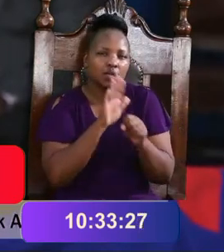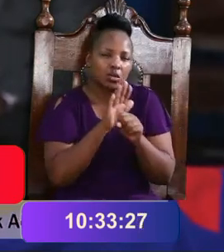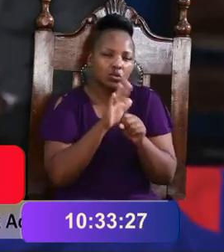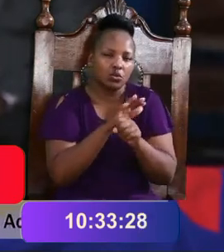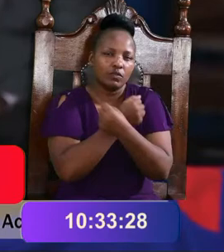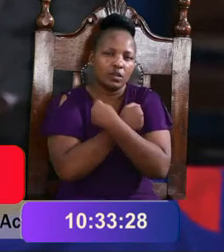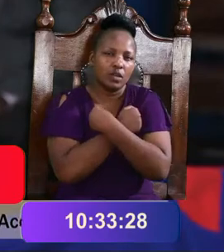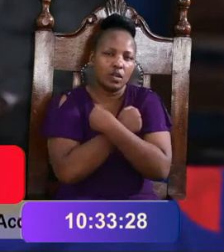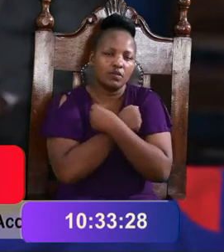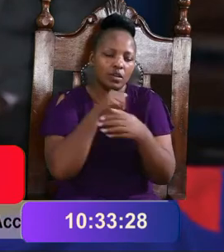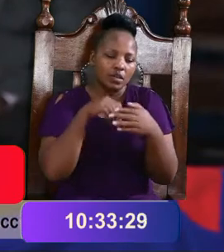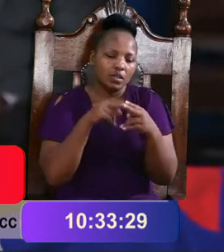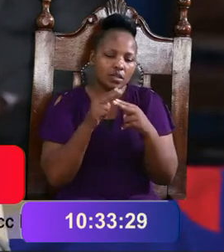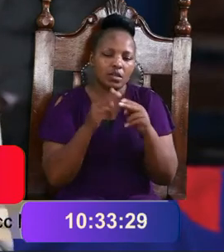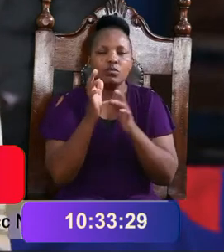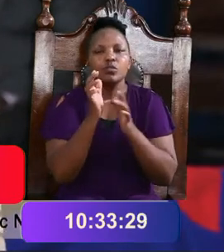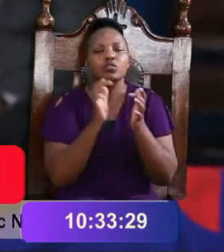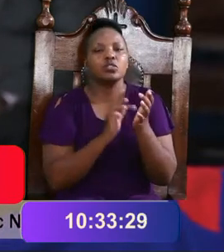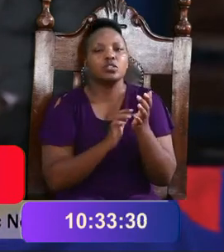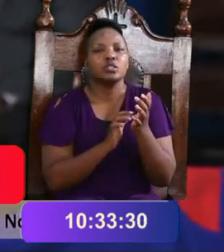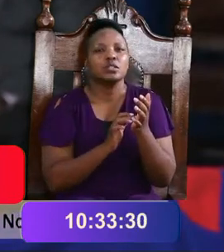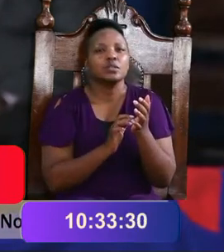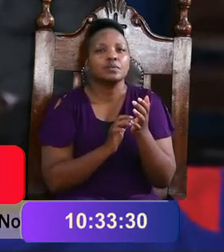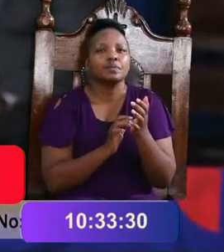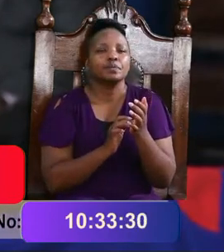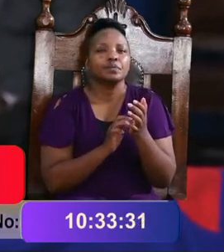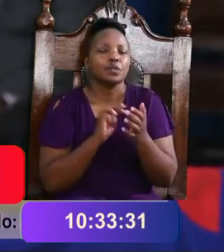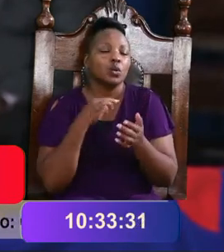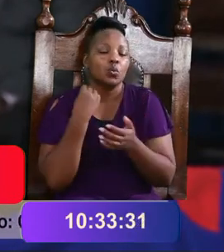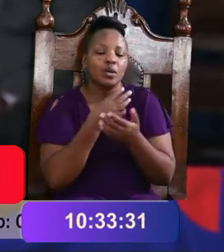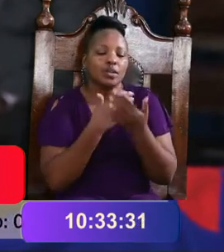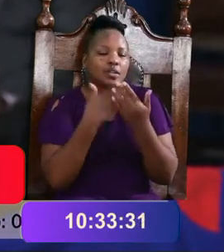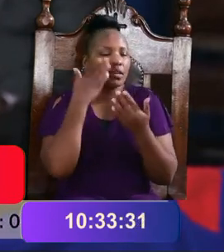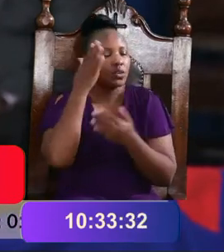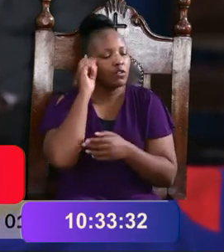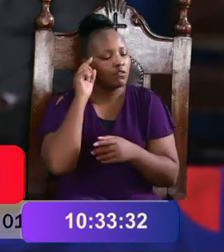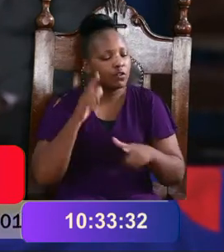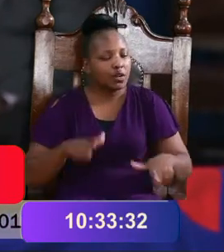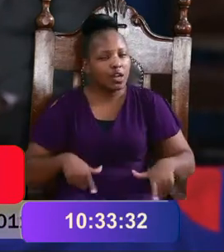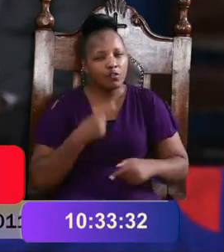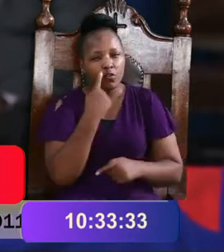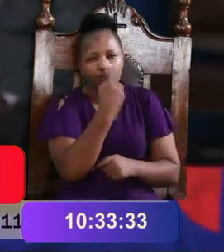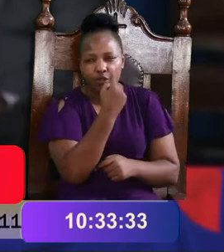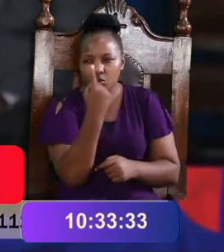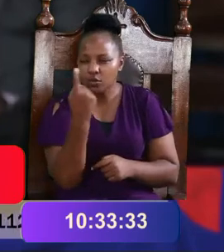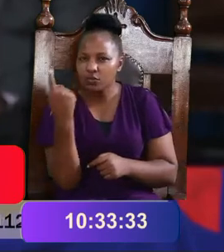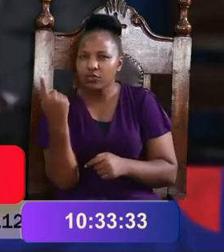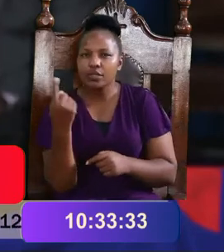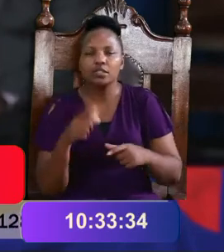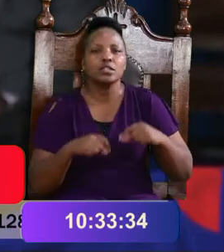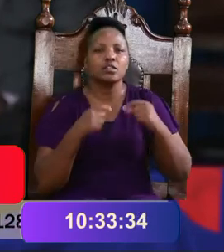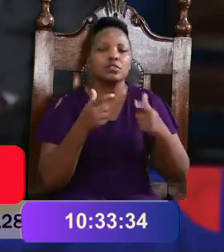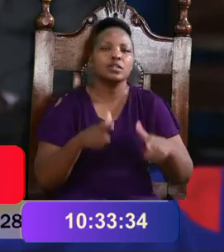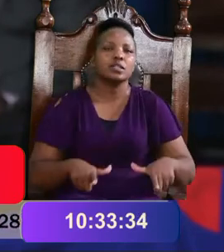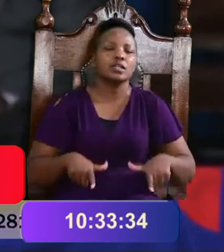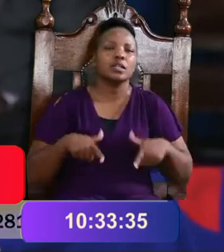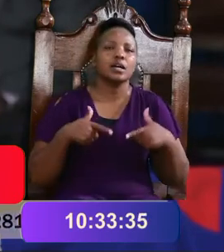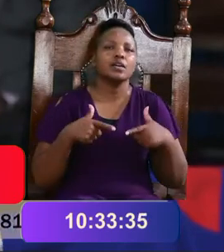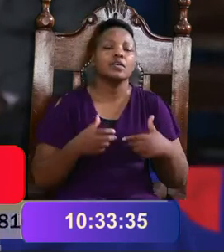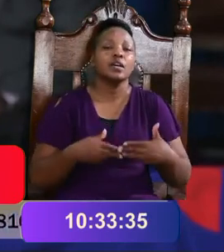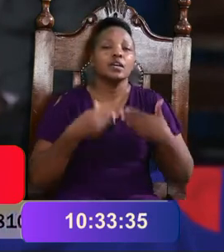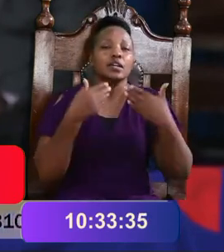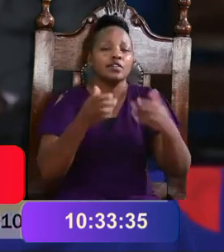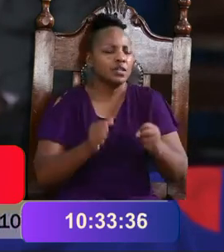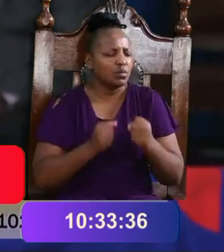mfalme, katika jina la Yesu Kristo. Mfalme wa ajabu, pia tuwashukuru kwa maisha ya kila moja hapo. Umetupatia uhai, umetupatia nguvu